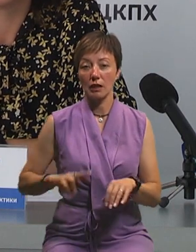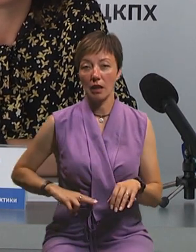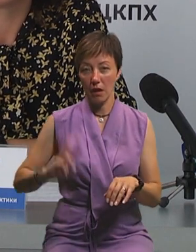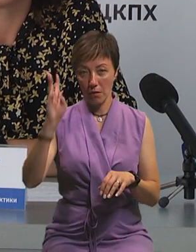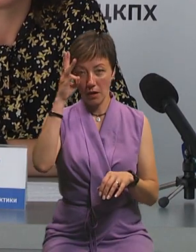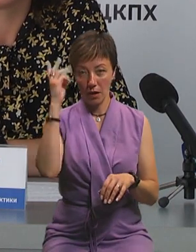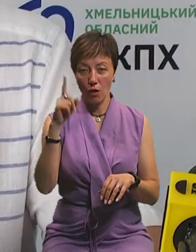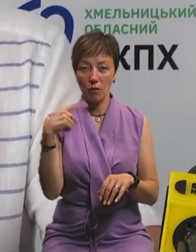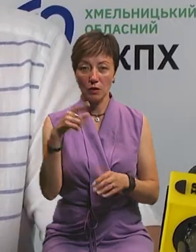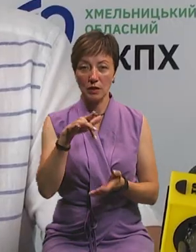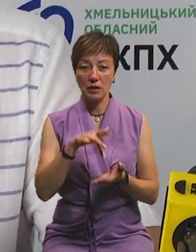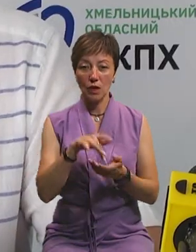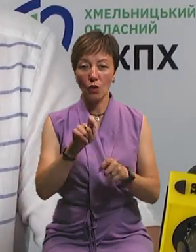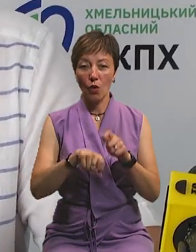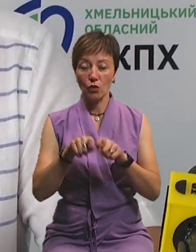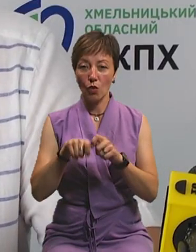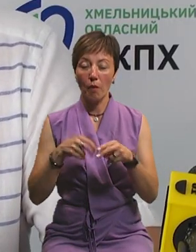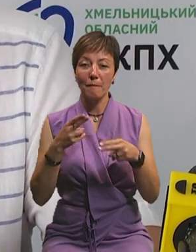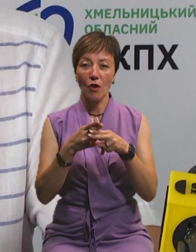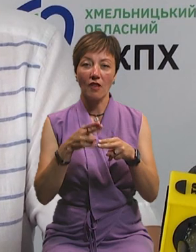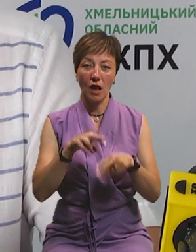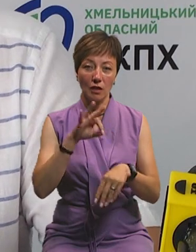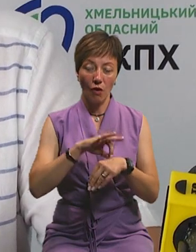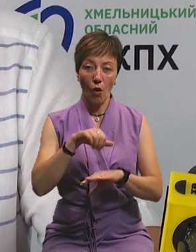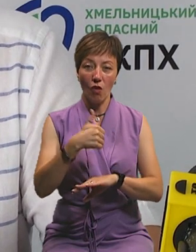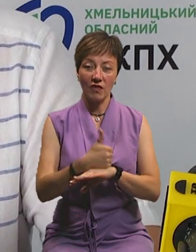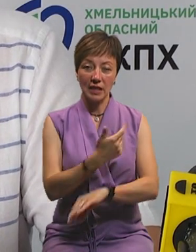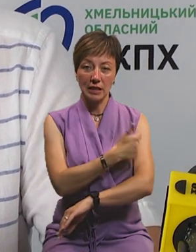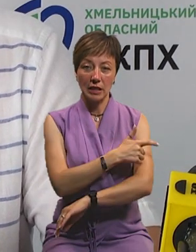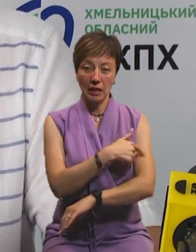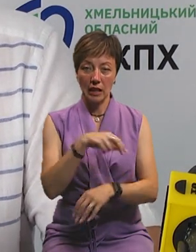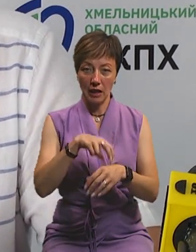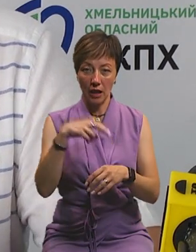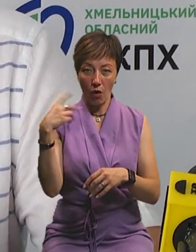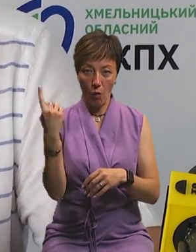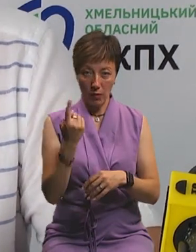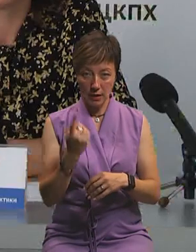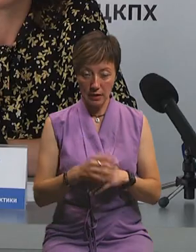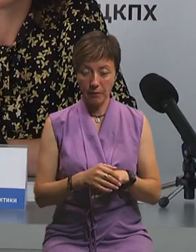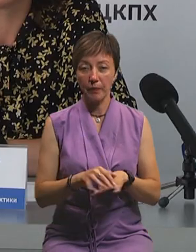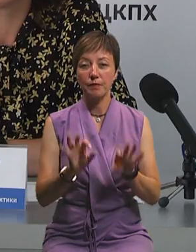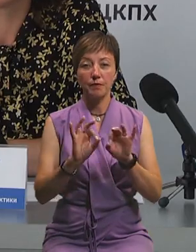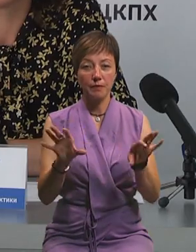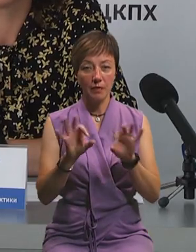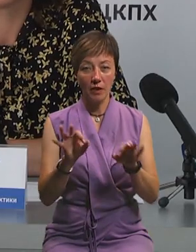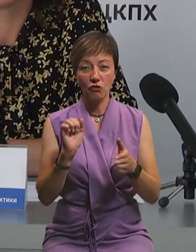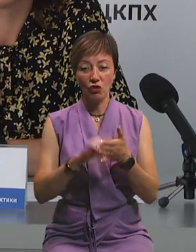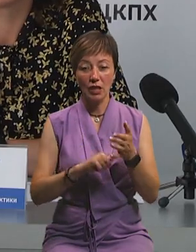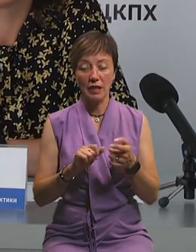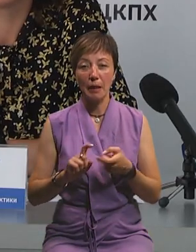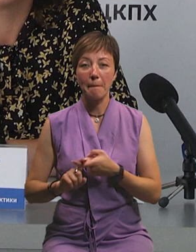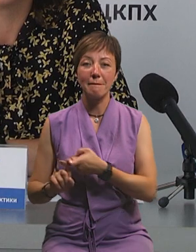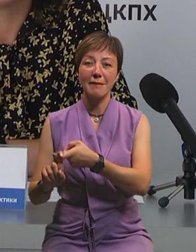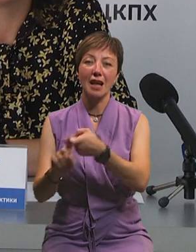Хмельницького обласного центру контролю та профілактики хвороб головний санітарний лікар області Микола габрикевич за його словами через пандемію